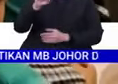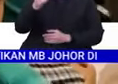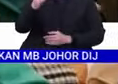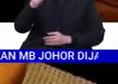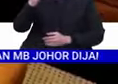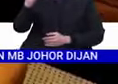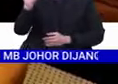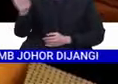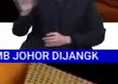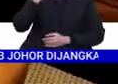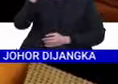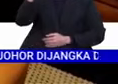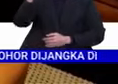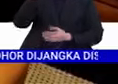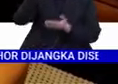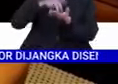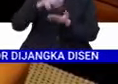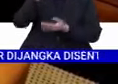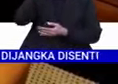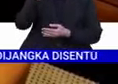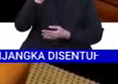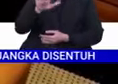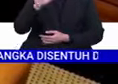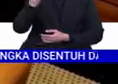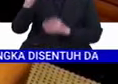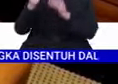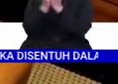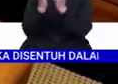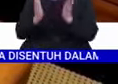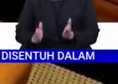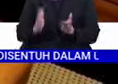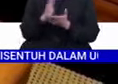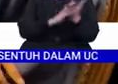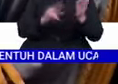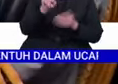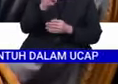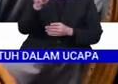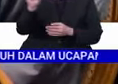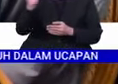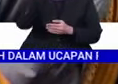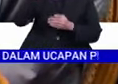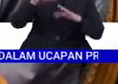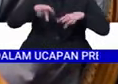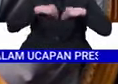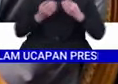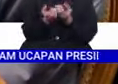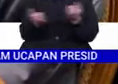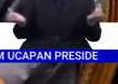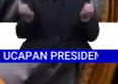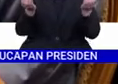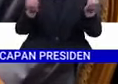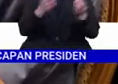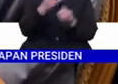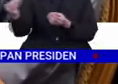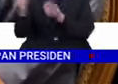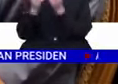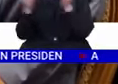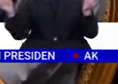Yi berkata selamat 3556 pelajar c2020 bakal menerima ijazah dan Diploma